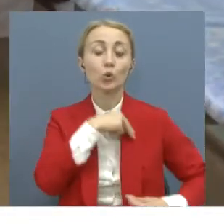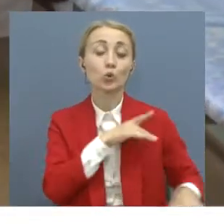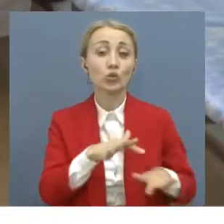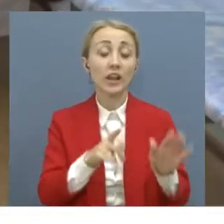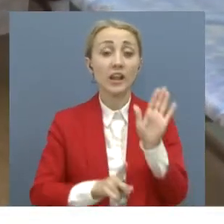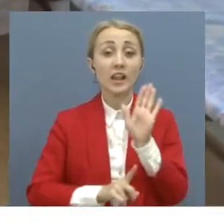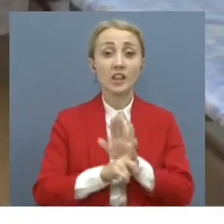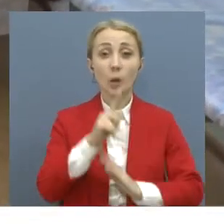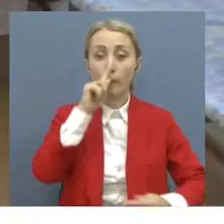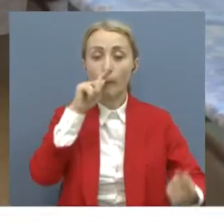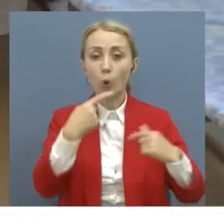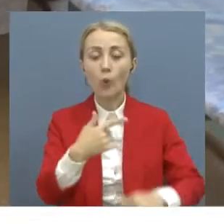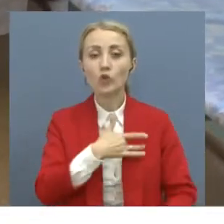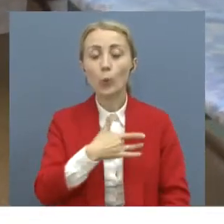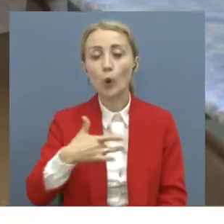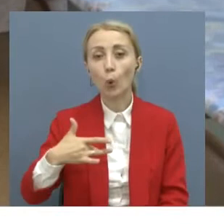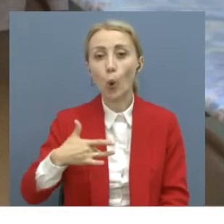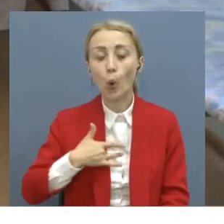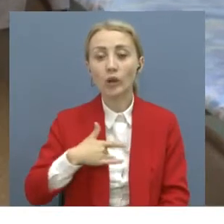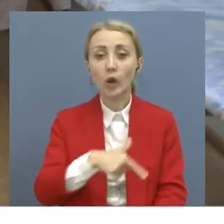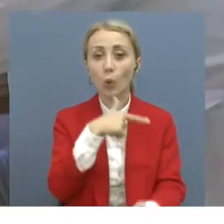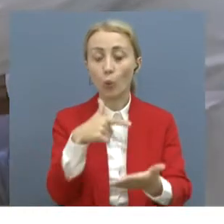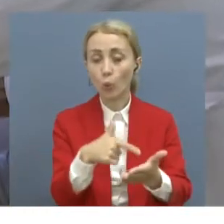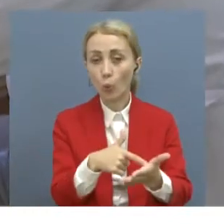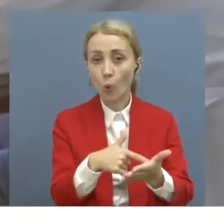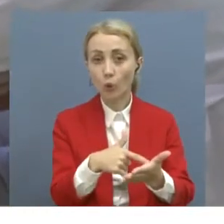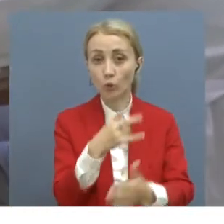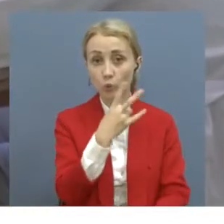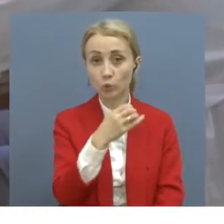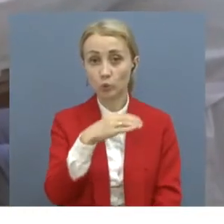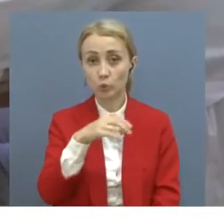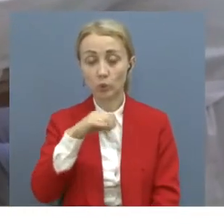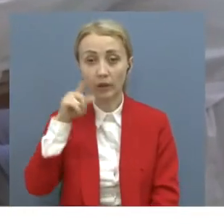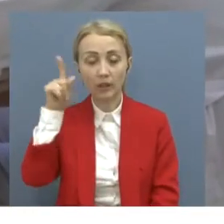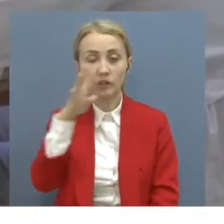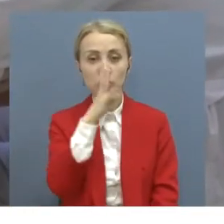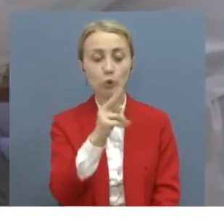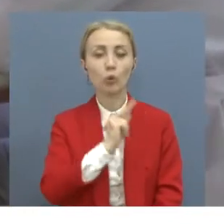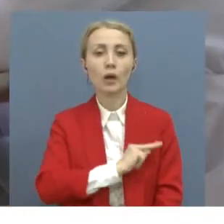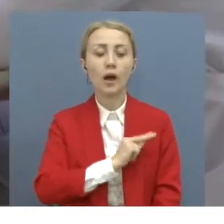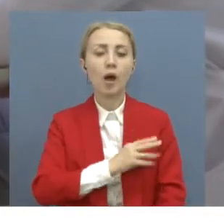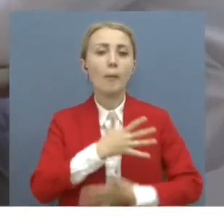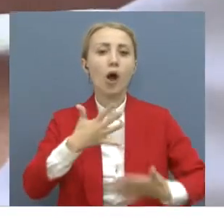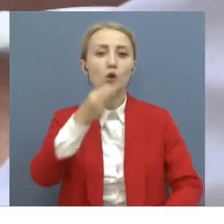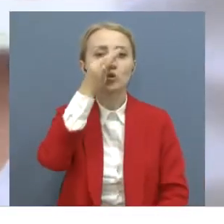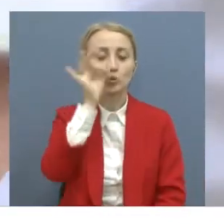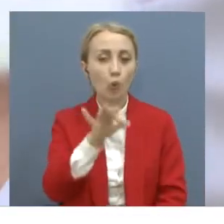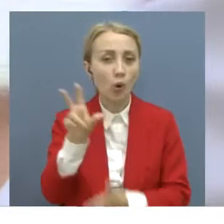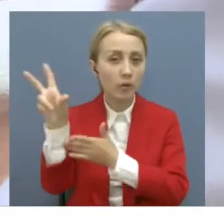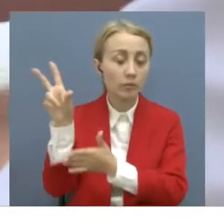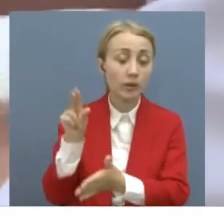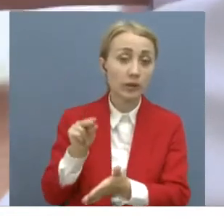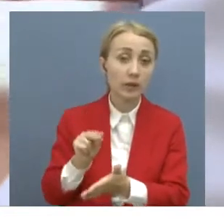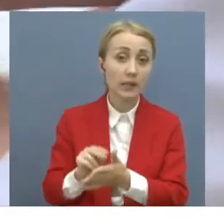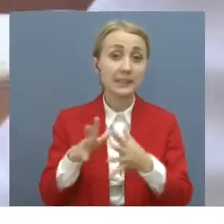хирургия бөлімшесінде бастаған. Ол жерде 4 жыл еңбек етіп, тәжірибе жинақтап, кейін отбасымен туған қаласы Көкшетауға қоныс аударады. Ең алғаш